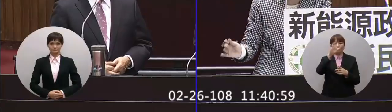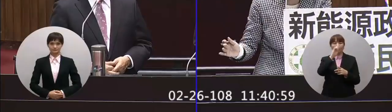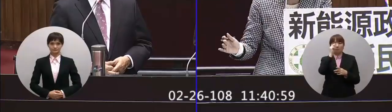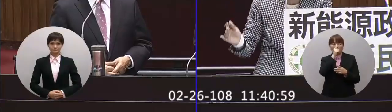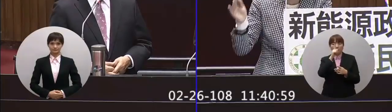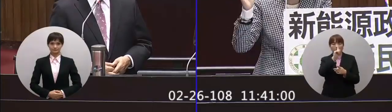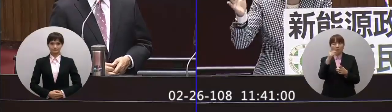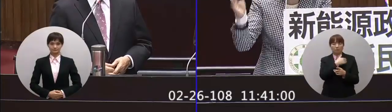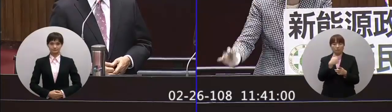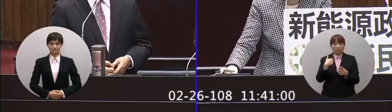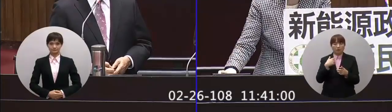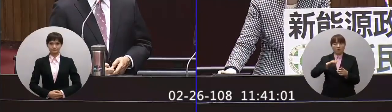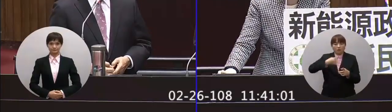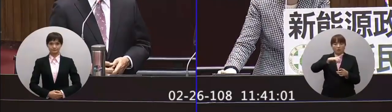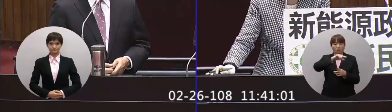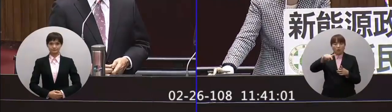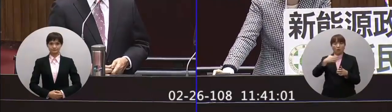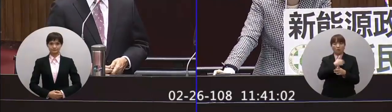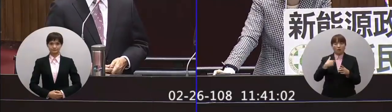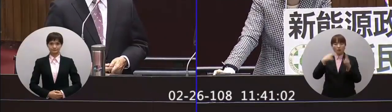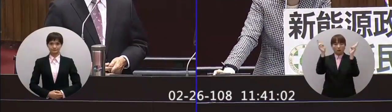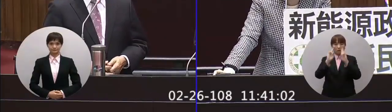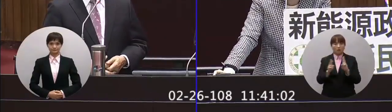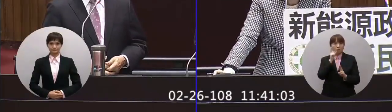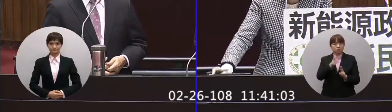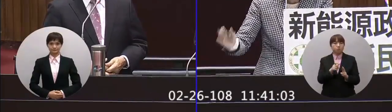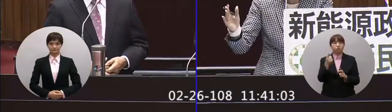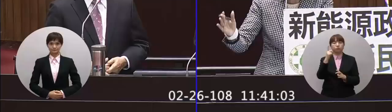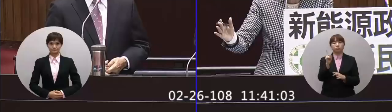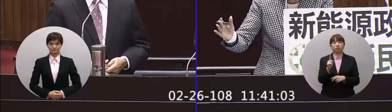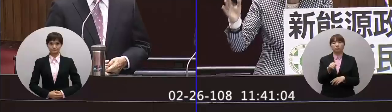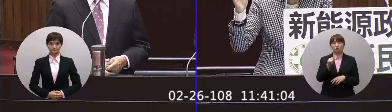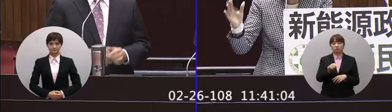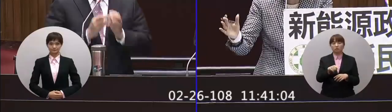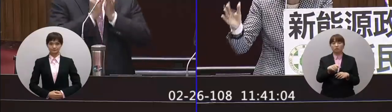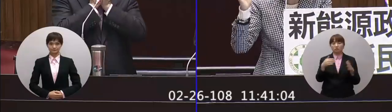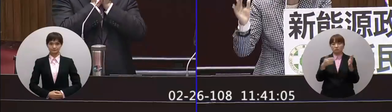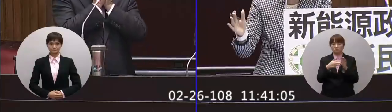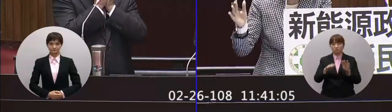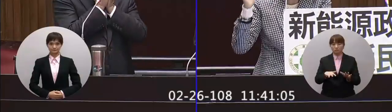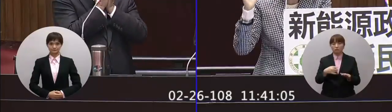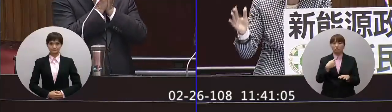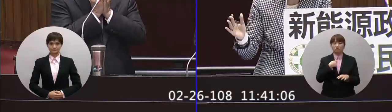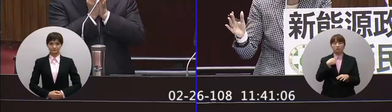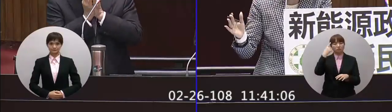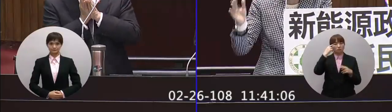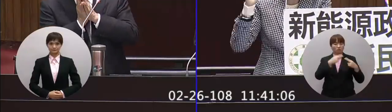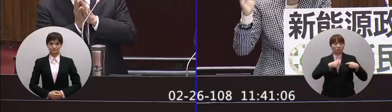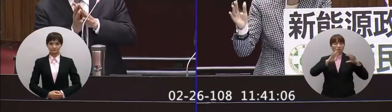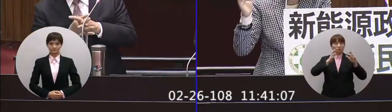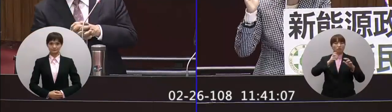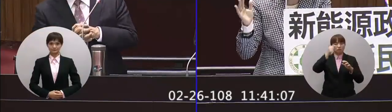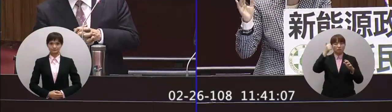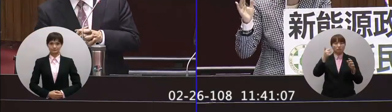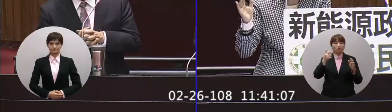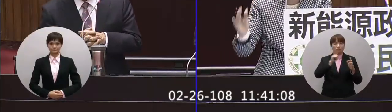独特的这个天然资源让我们可以做到这一步？这一点到现在我认为蔡政府是